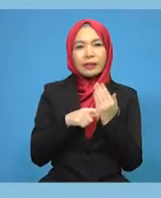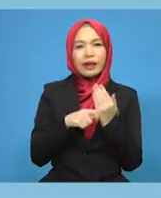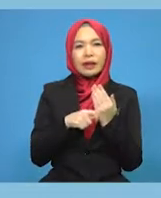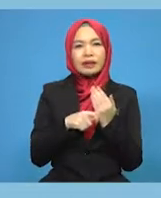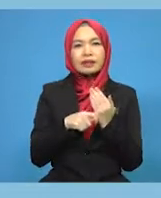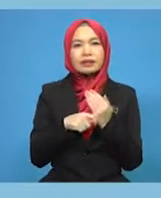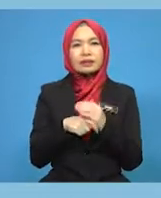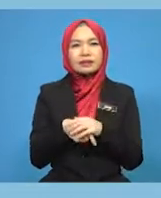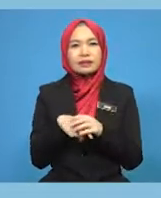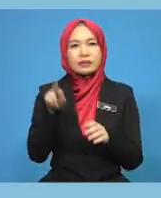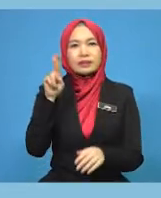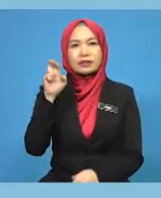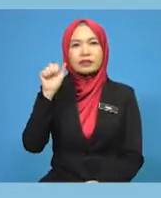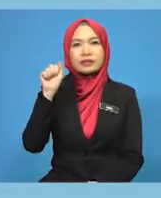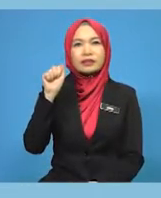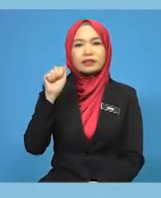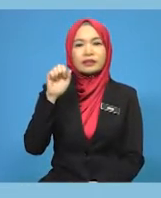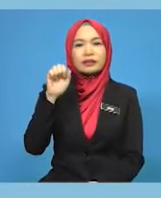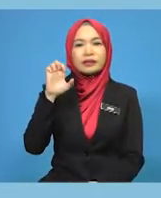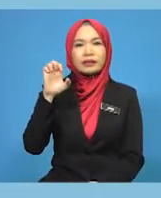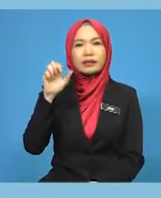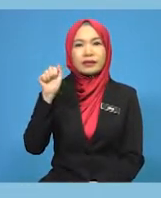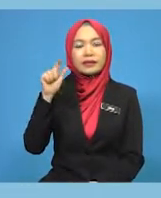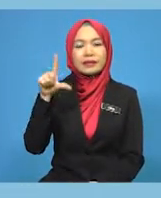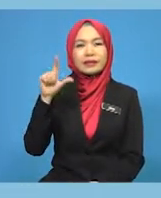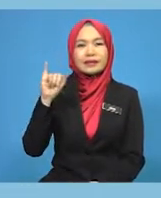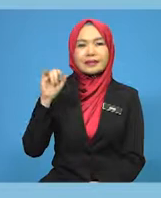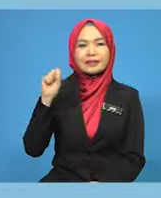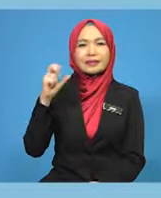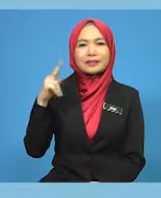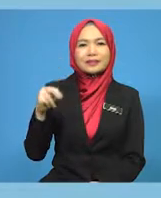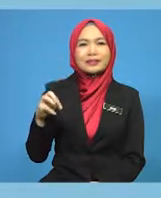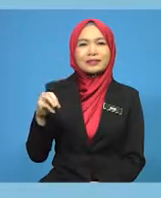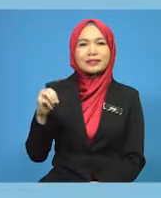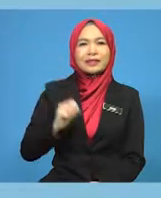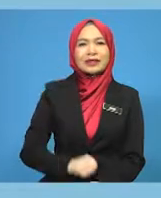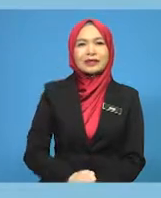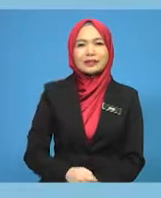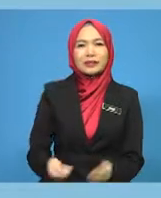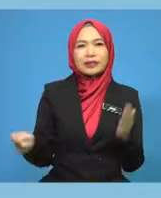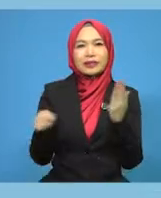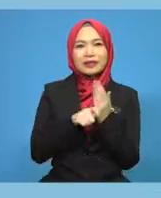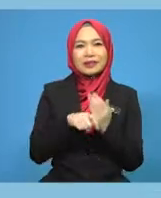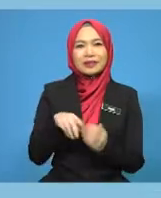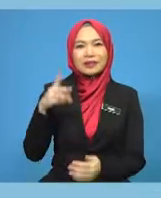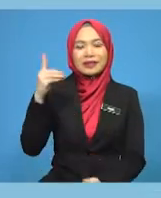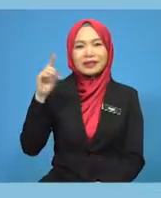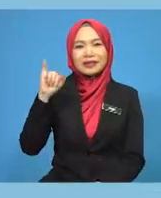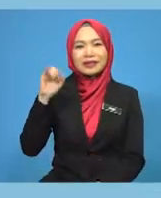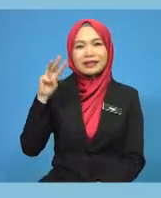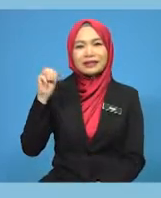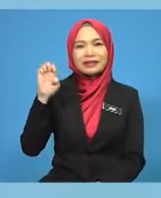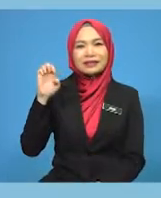impak dalam persembahan. Yang keenam, memberi kesan positif secara fizikal kepada tekanan dan aliran darah